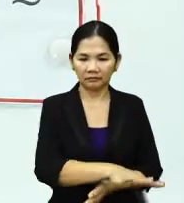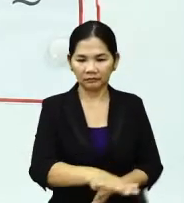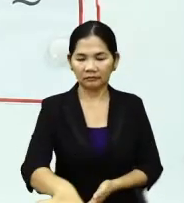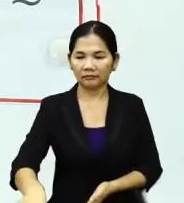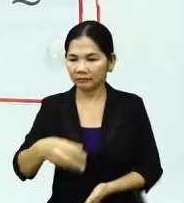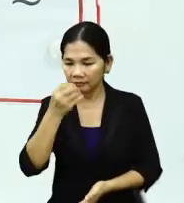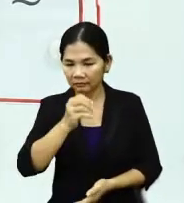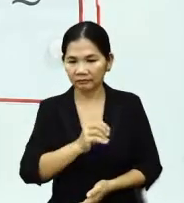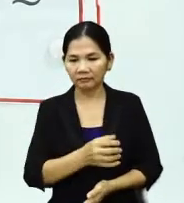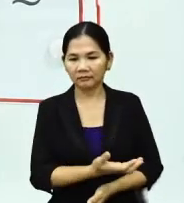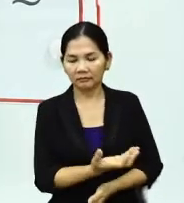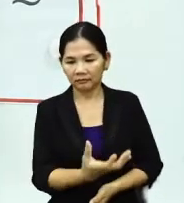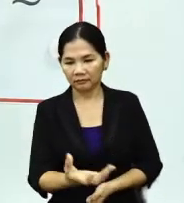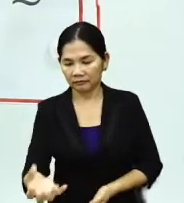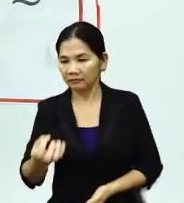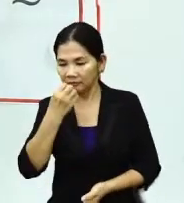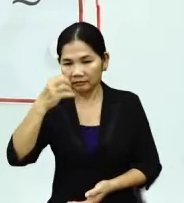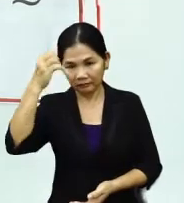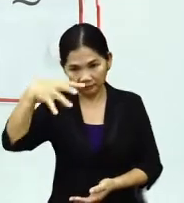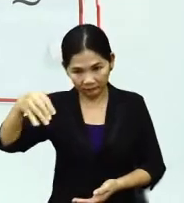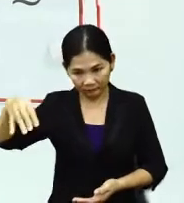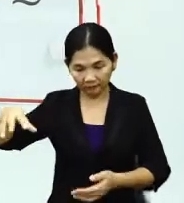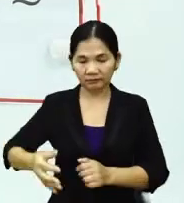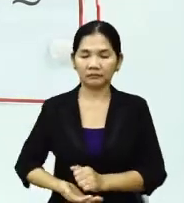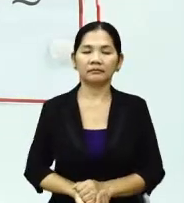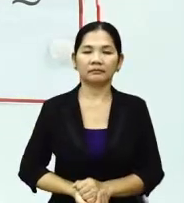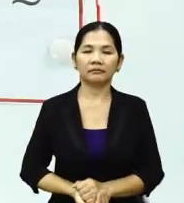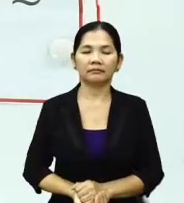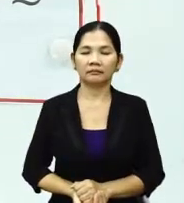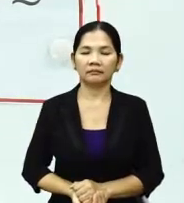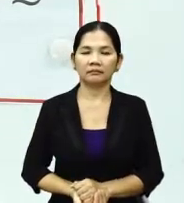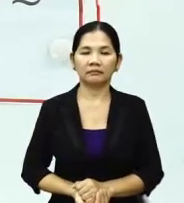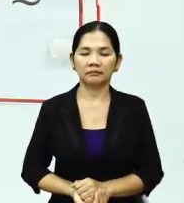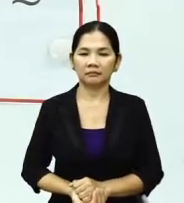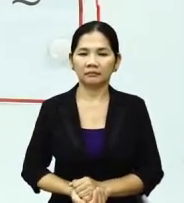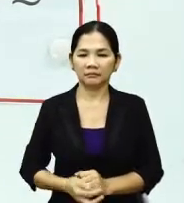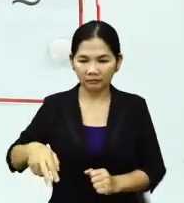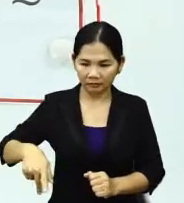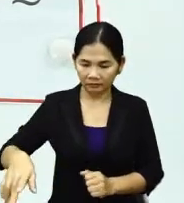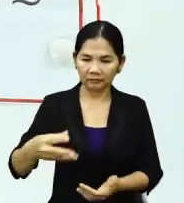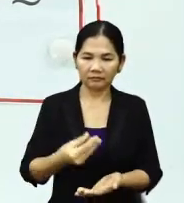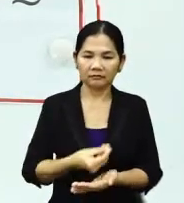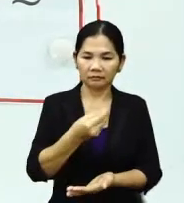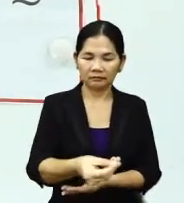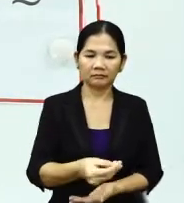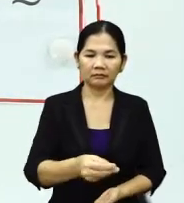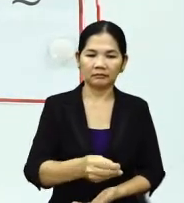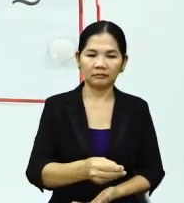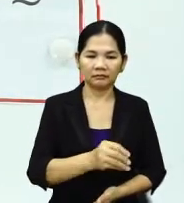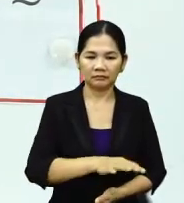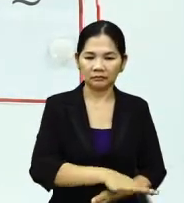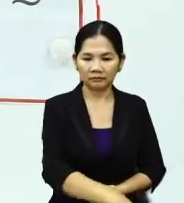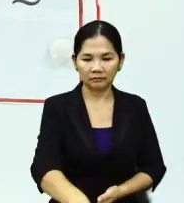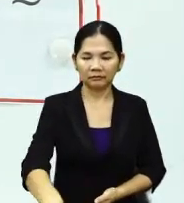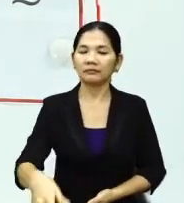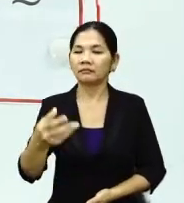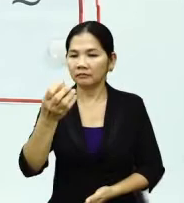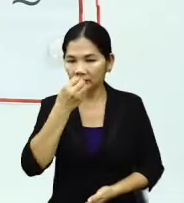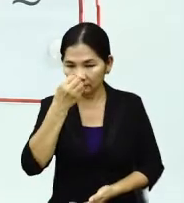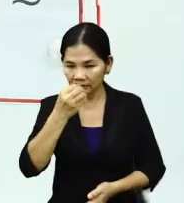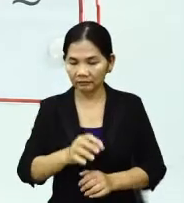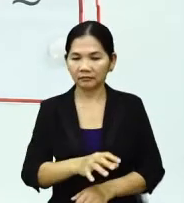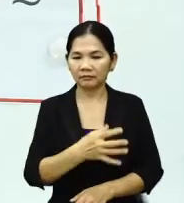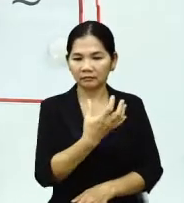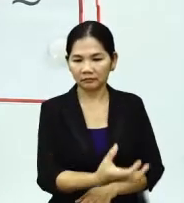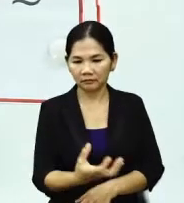hà pro chạm ngày ngân đa tên mà hộp à